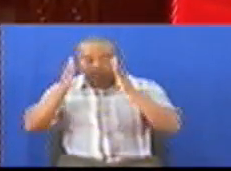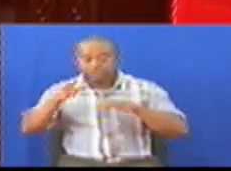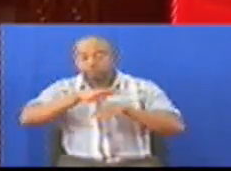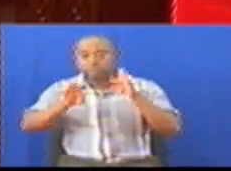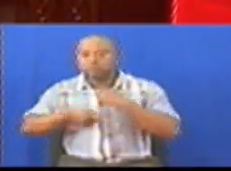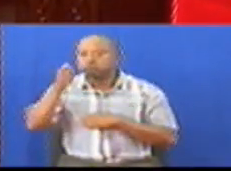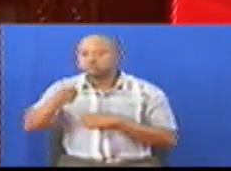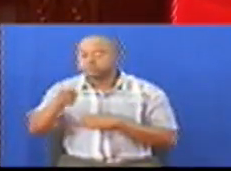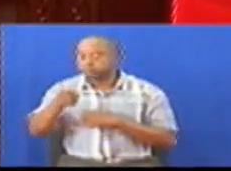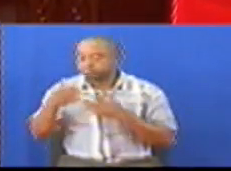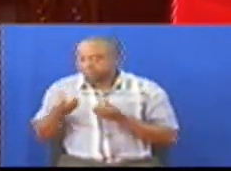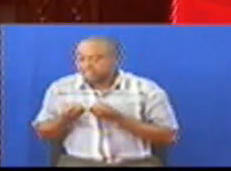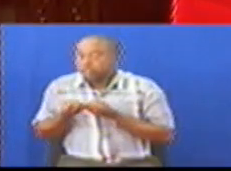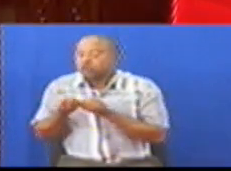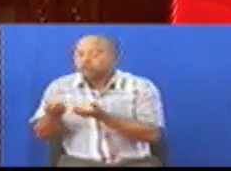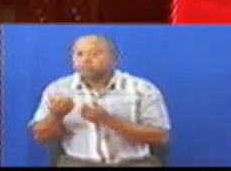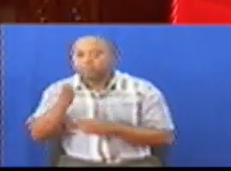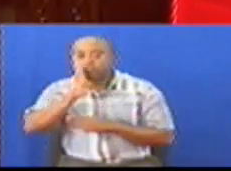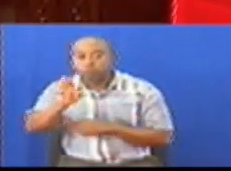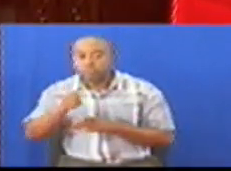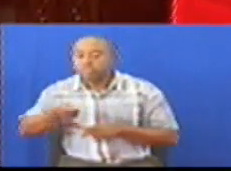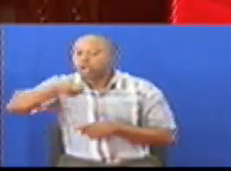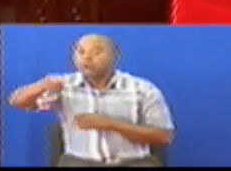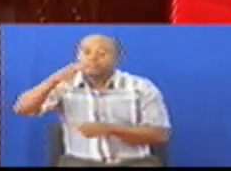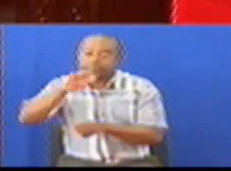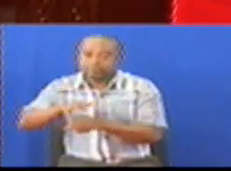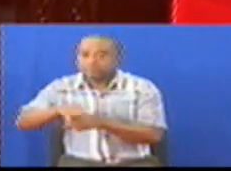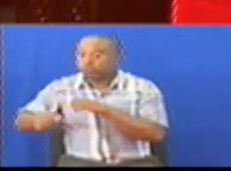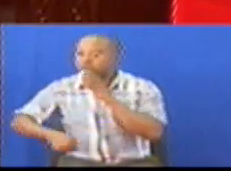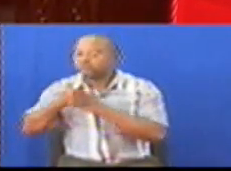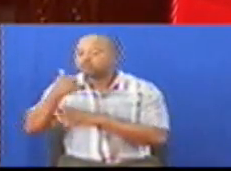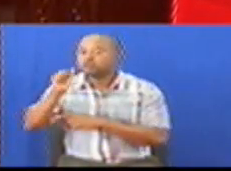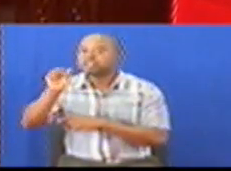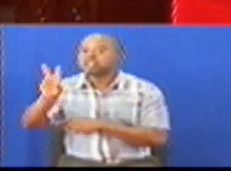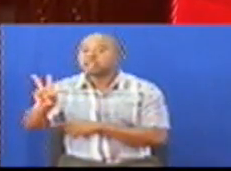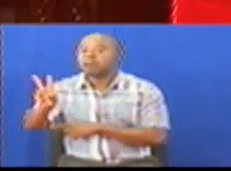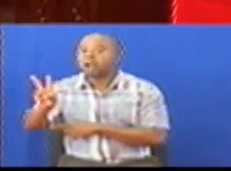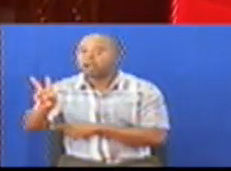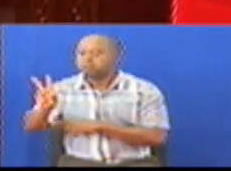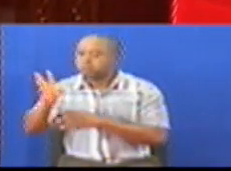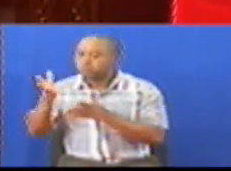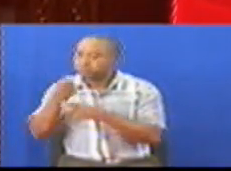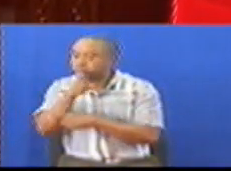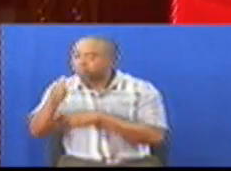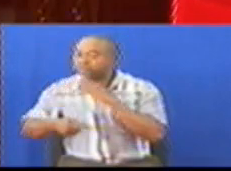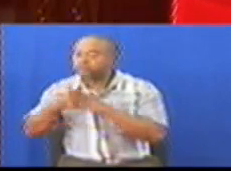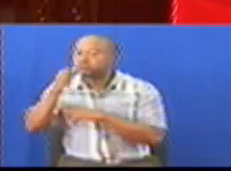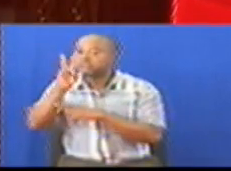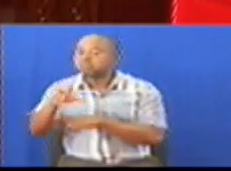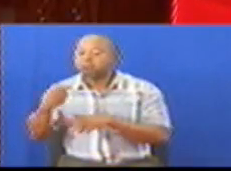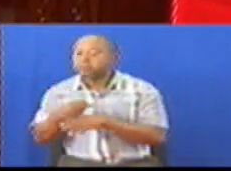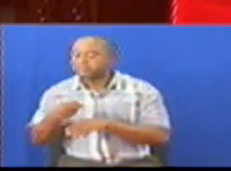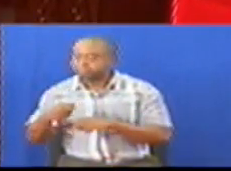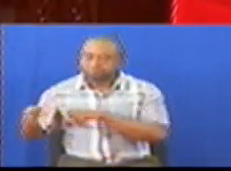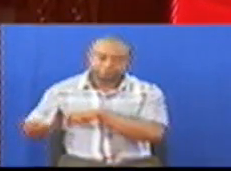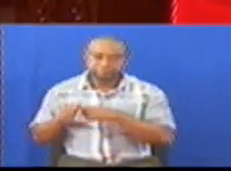na hongera nyingi sana kwa viongozi waandamizi wa Chadema kwa madhila ambayo wamekutana nayo kwa kipindi cha takriban